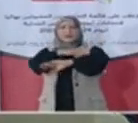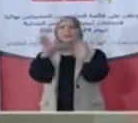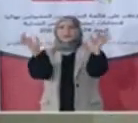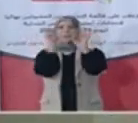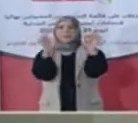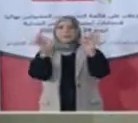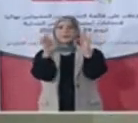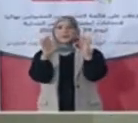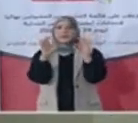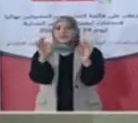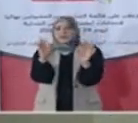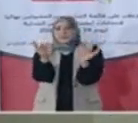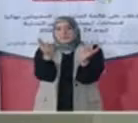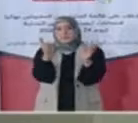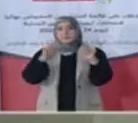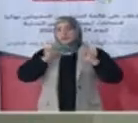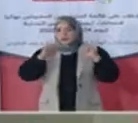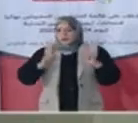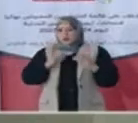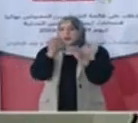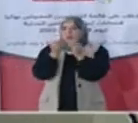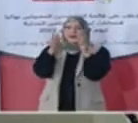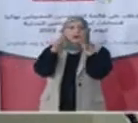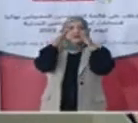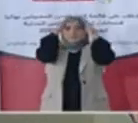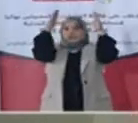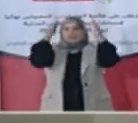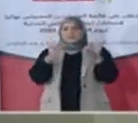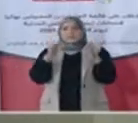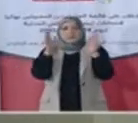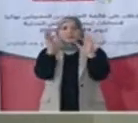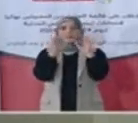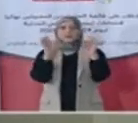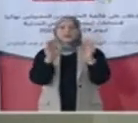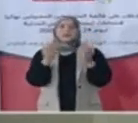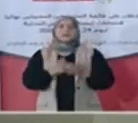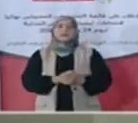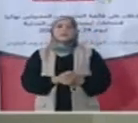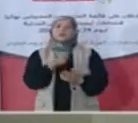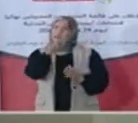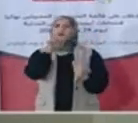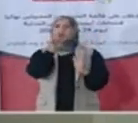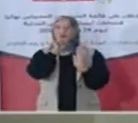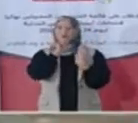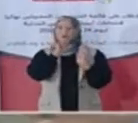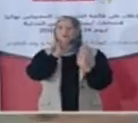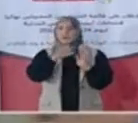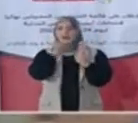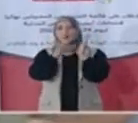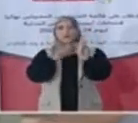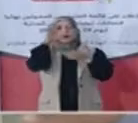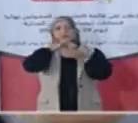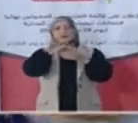إمكانية لوضع مركز اقتراع في بناية حكومية كما ينص على ذلك القانون الانتخابي.